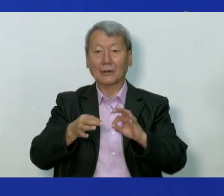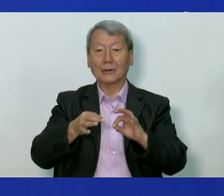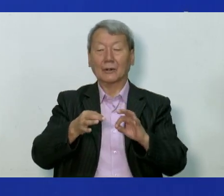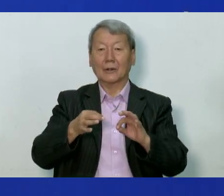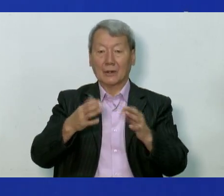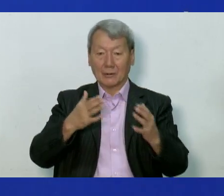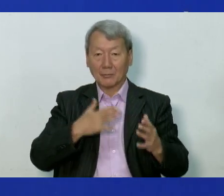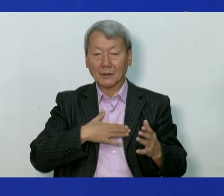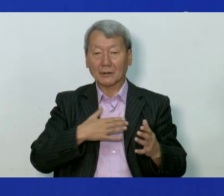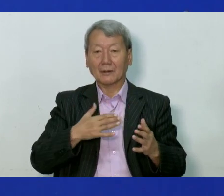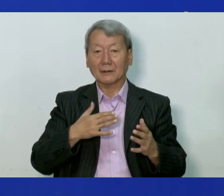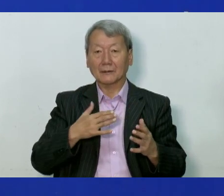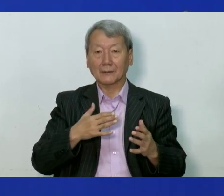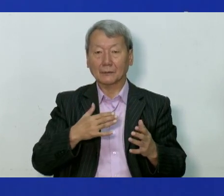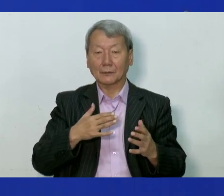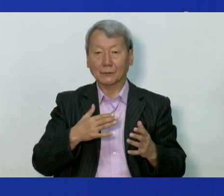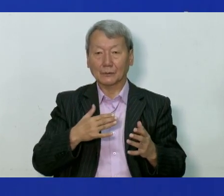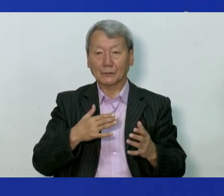Биз